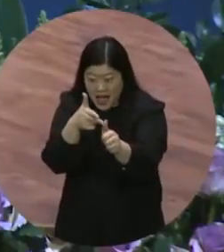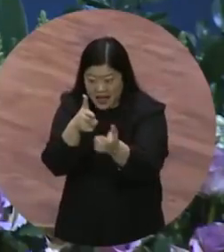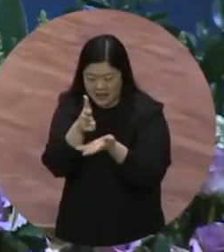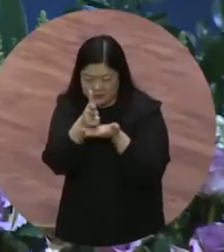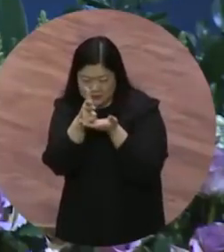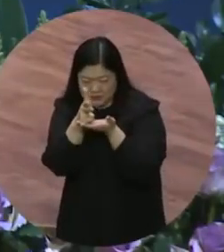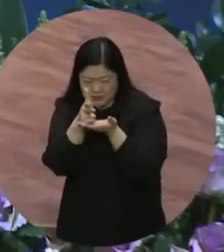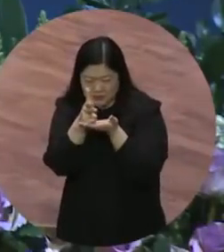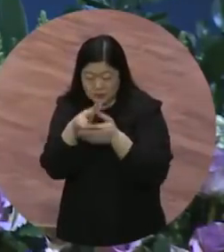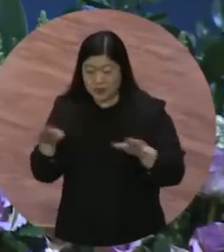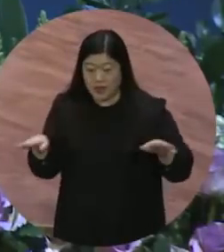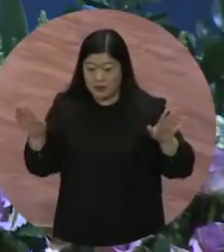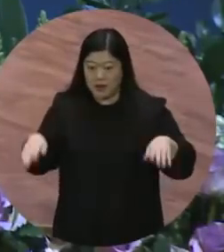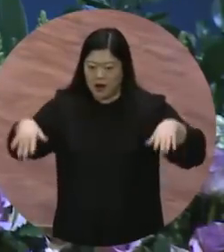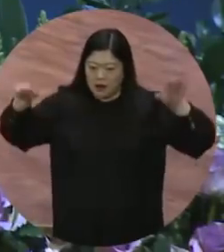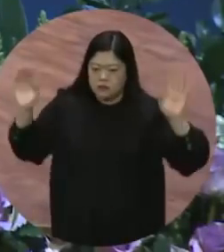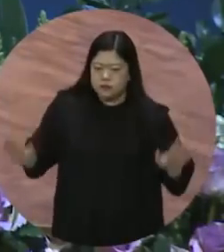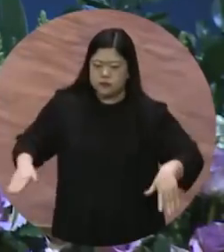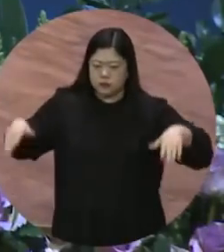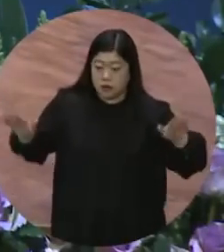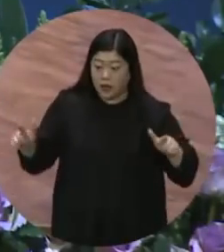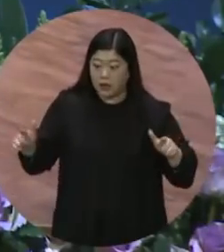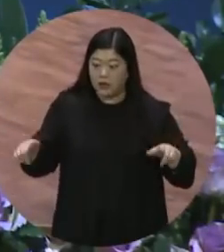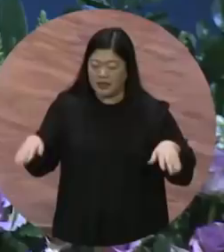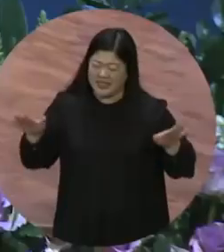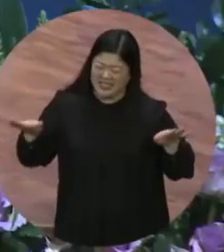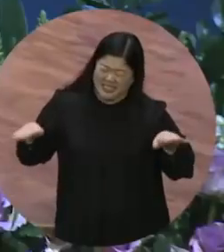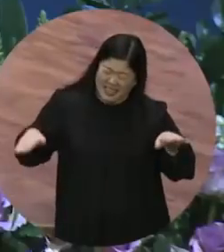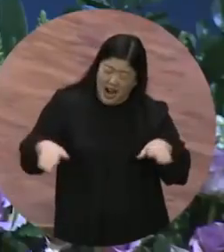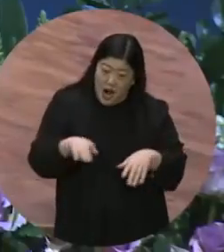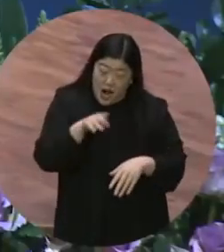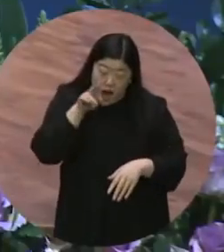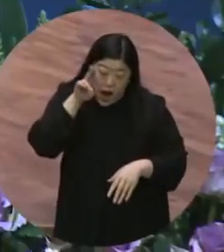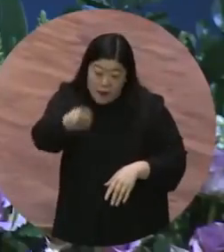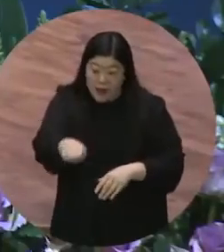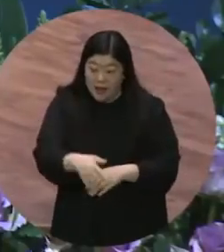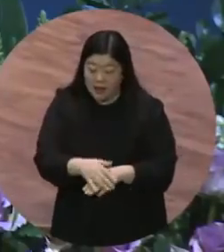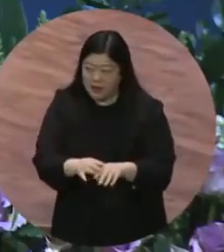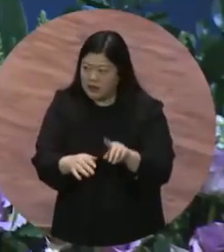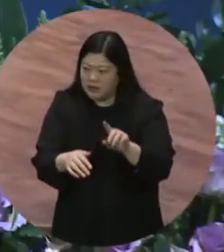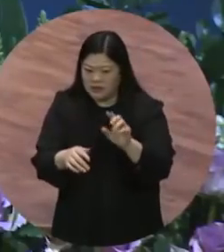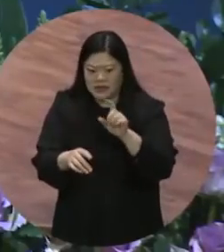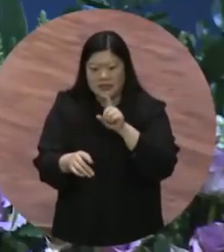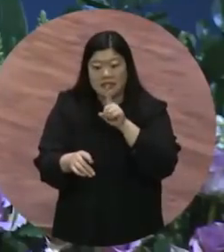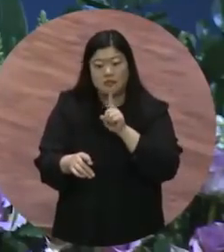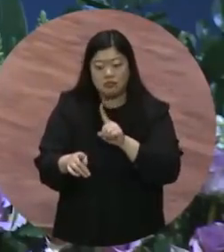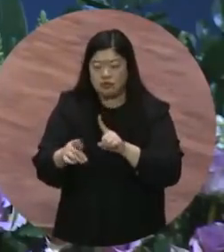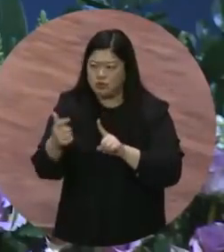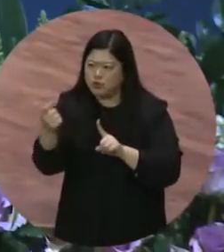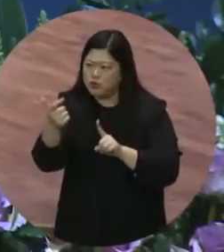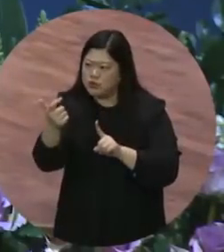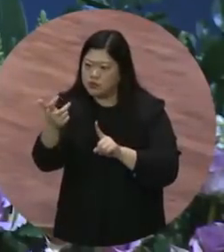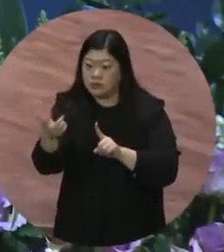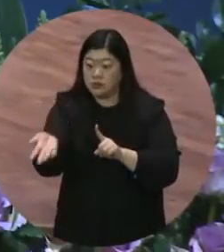않아요. 왜? 너무 조그마하기 때문에. 근데 일본에 50회에서 70회 날개질 합니다. 딱 4년 살아요,